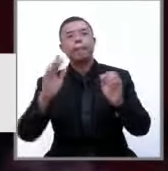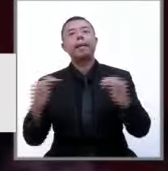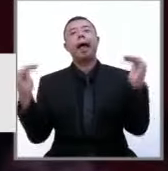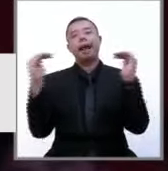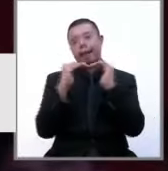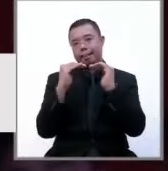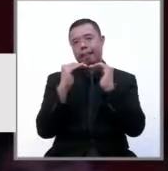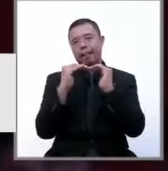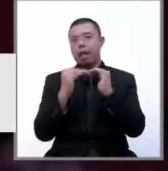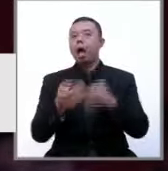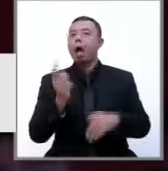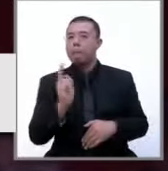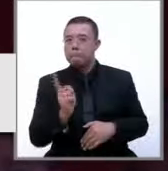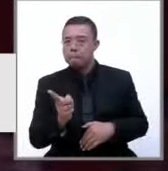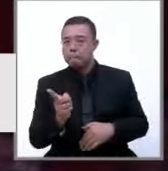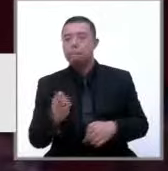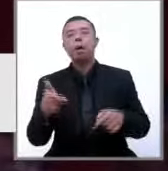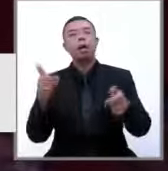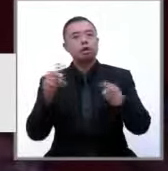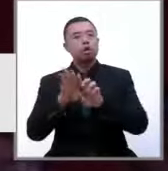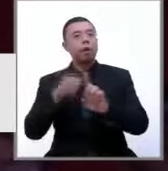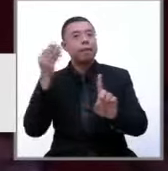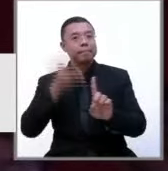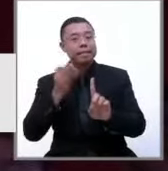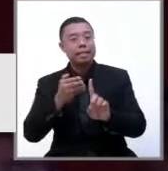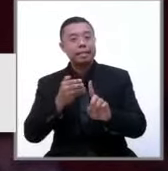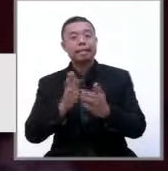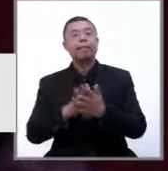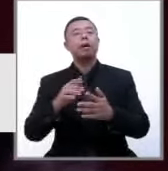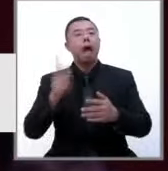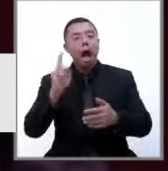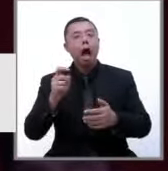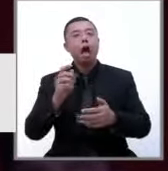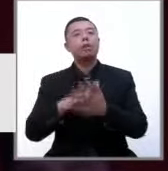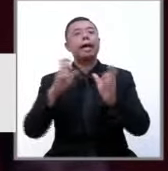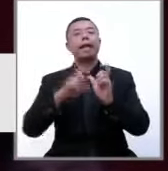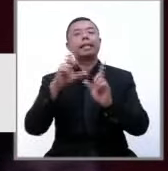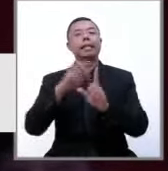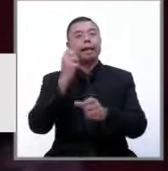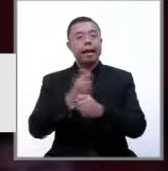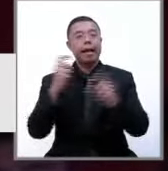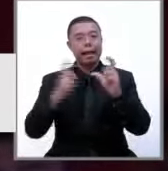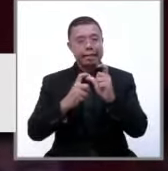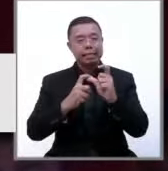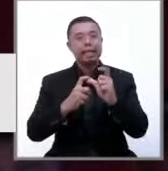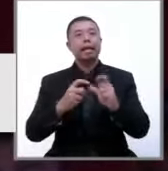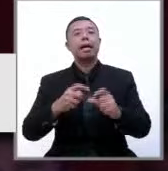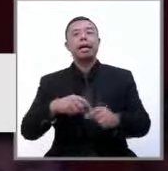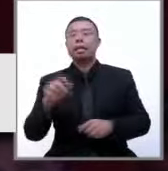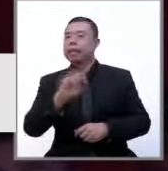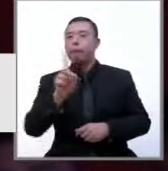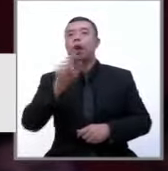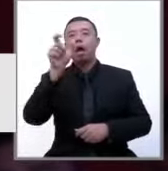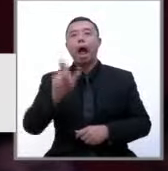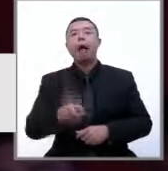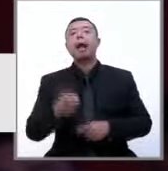berkeadilan karena Sesuai dengan prinsip sustainable Development Goals yaitu leave no one